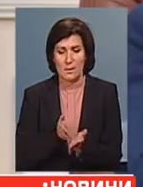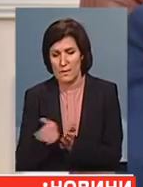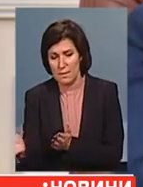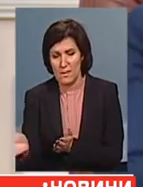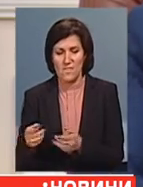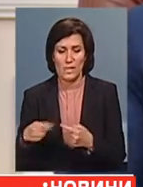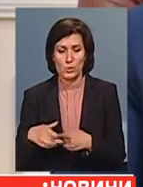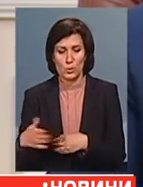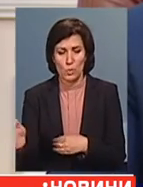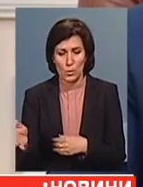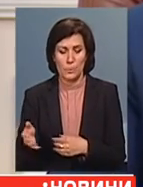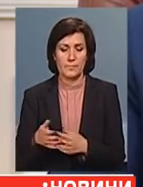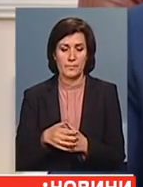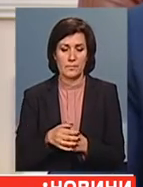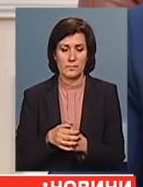якусь іншу сторону,